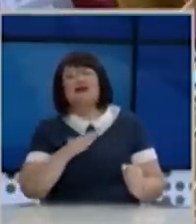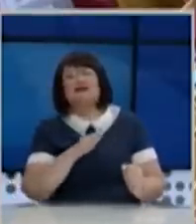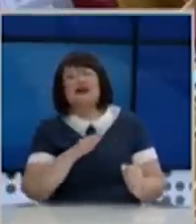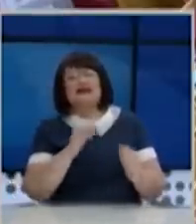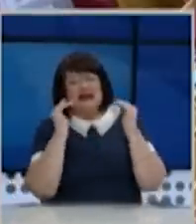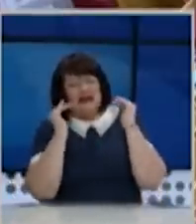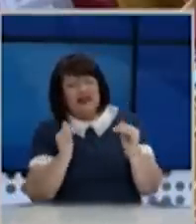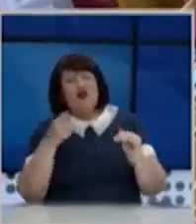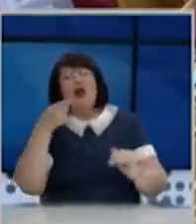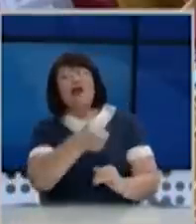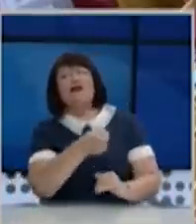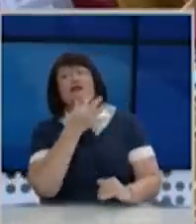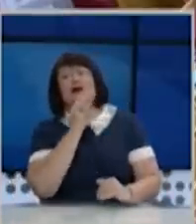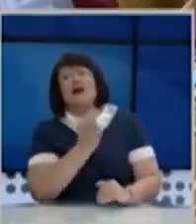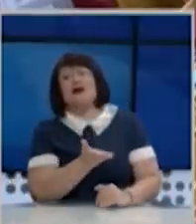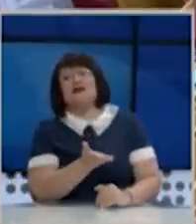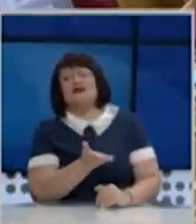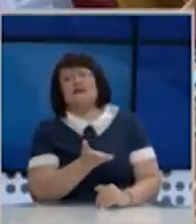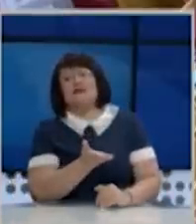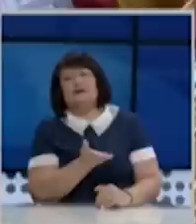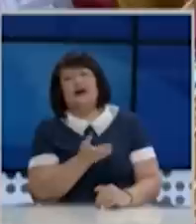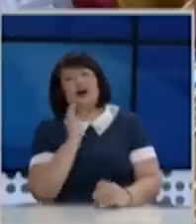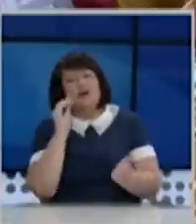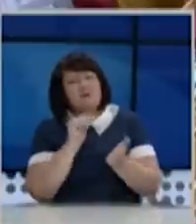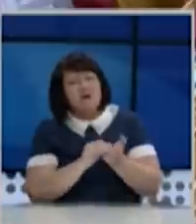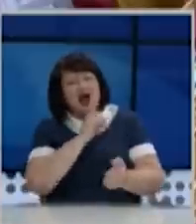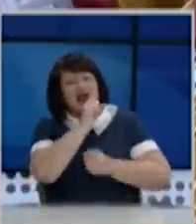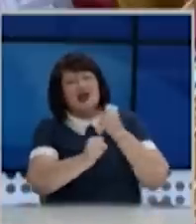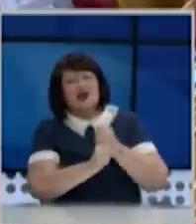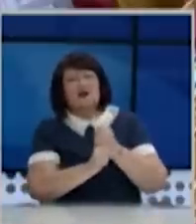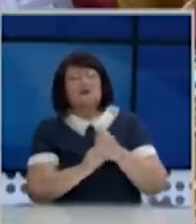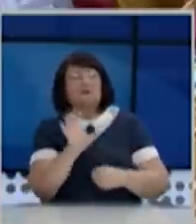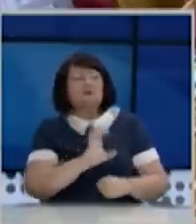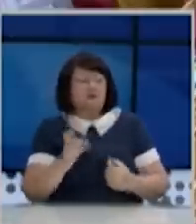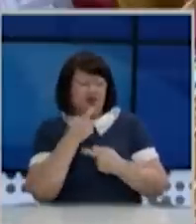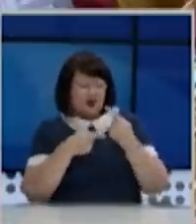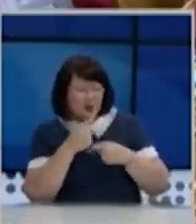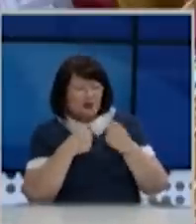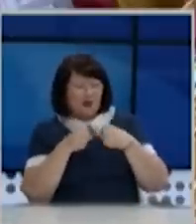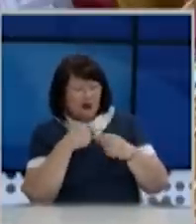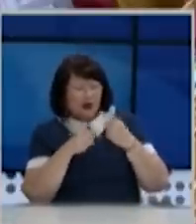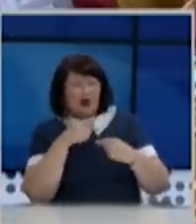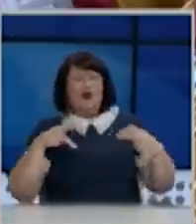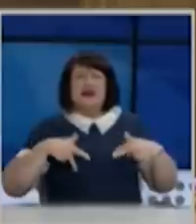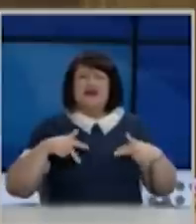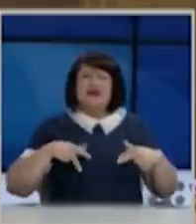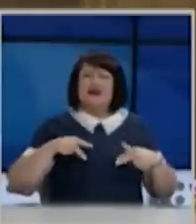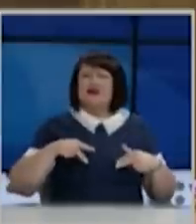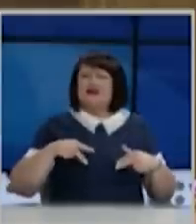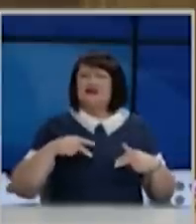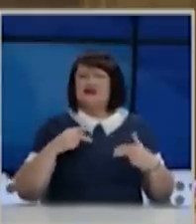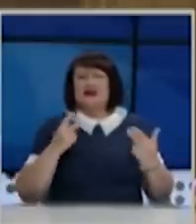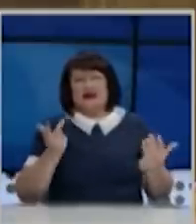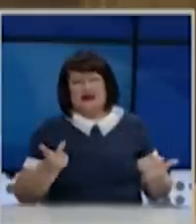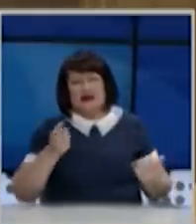έγκλημα. Γιατί η αλήθεια είναι ότι όσες δικαιολογίες και να αναζητήσετε, και η κυβέρνηση αλλά και